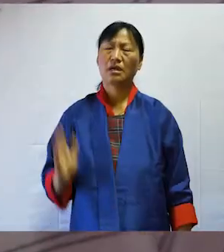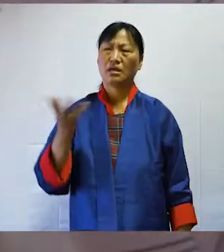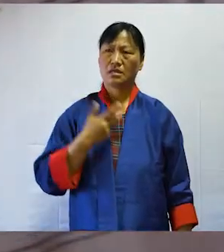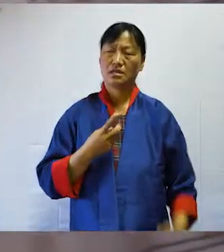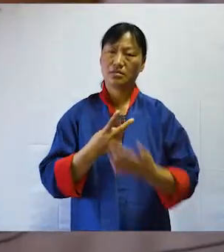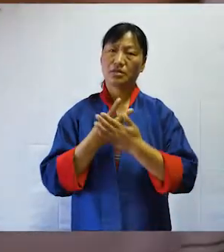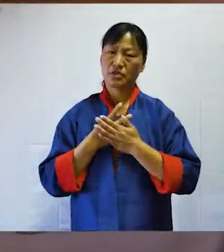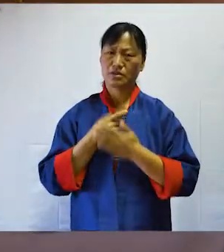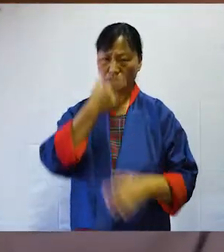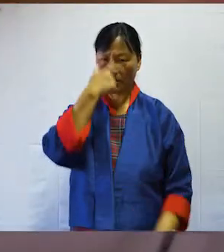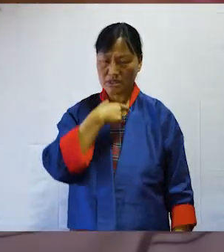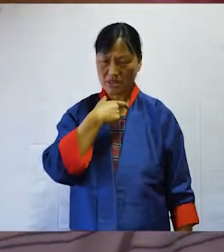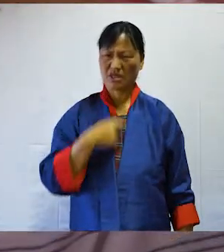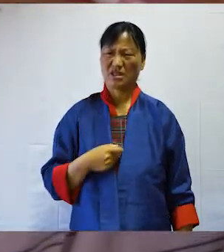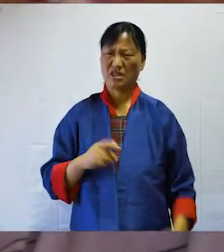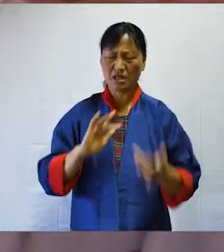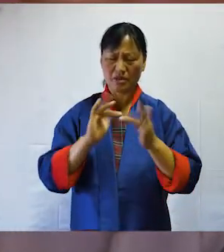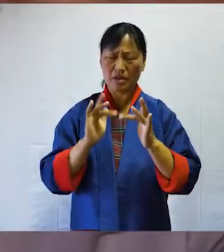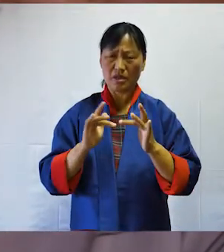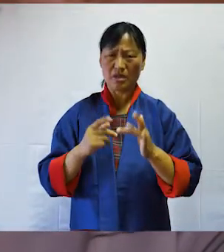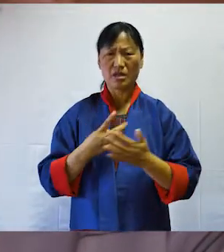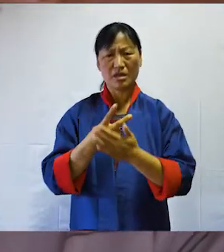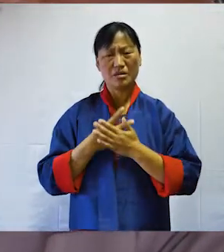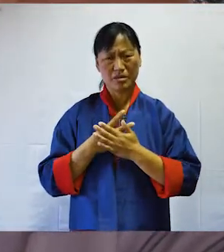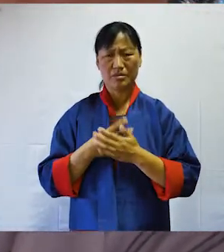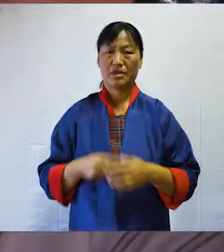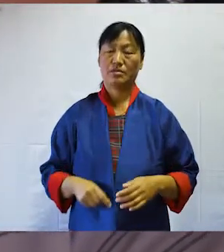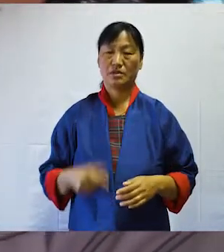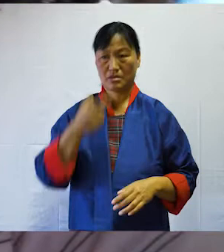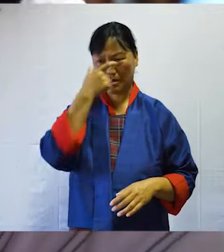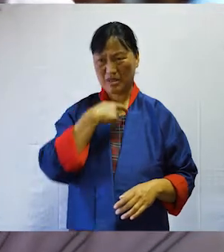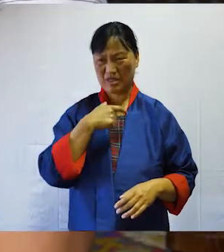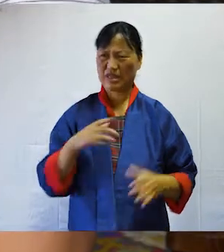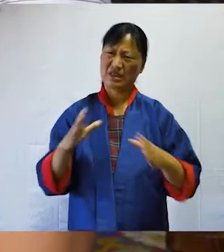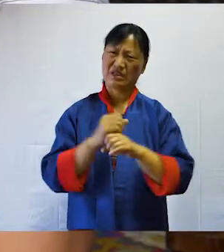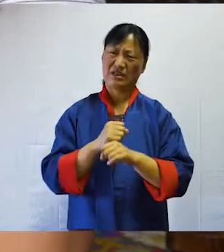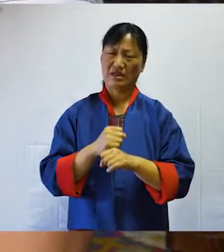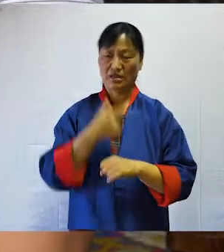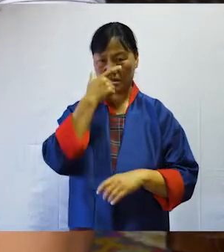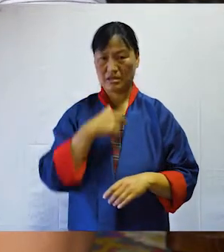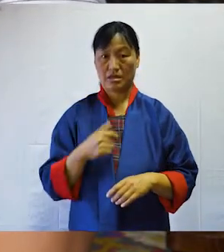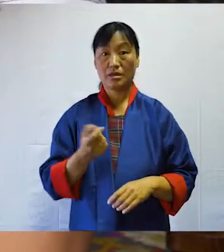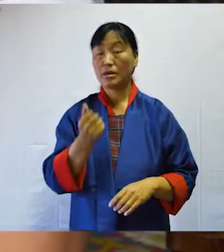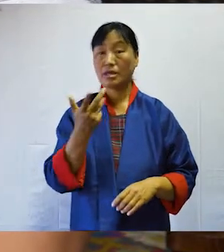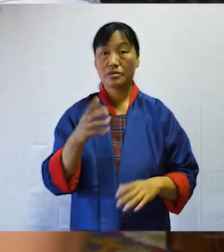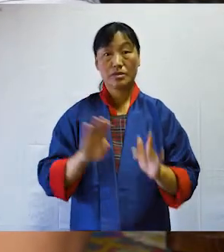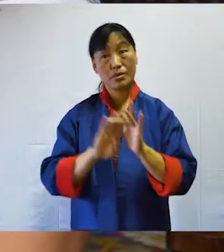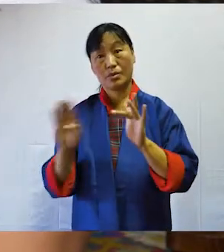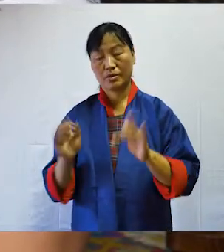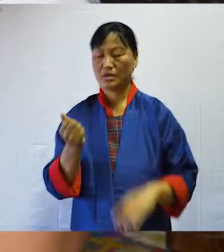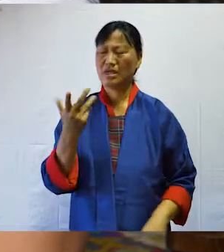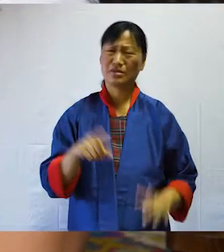म चाहिँ फम्दिसु कि छगिदिए ल आलु अम्पु किन्छन् कि आलु कि फम्दिसु छगे राम्रो सोसो खचे धुमु ल ललु तप दे तो